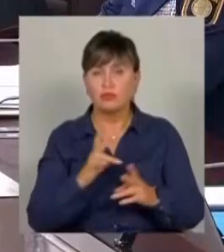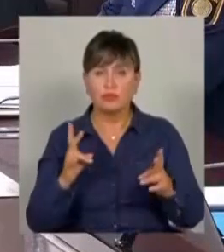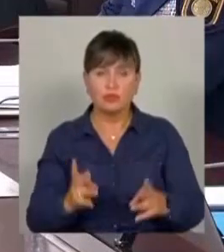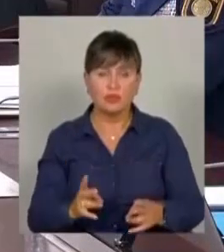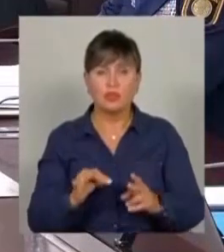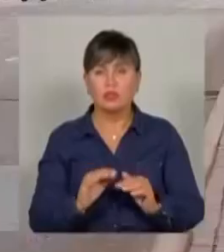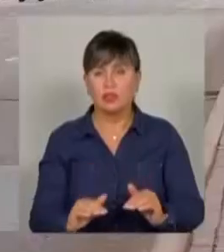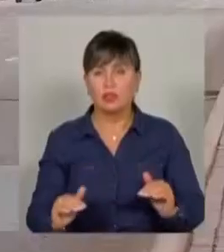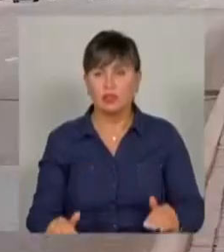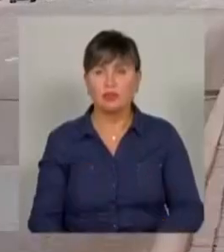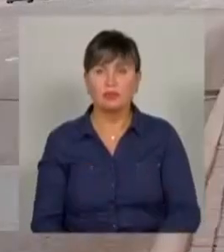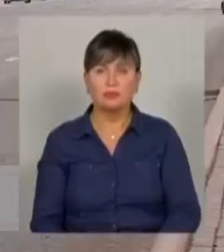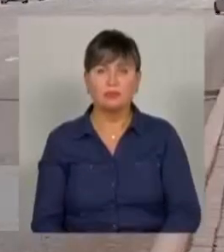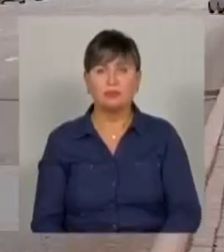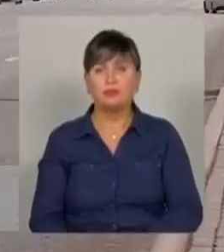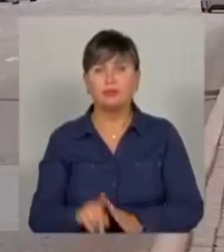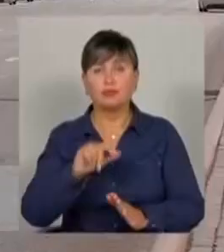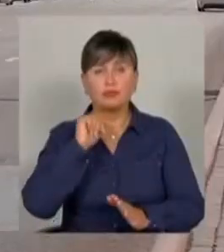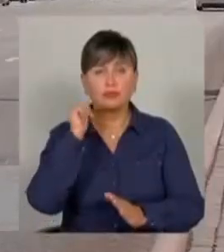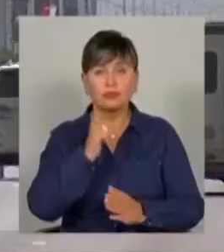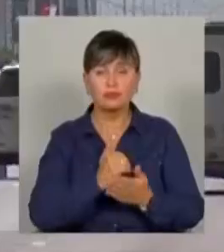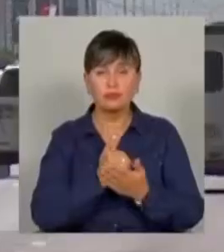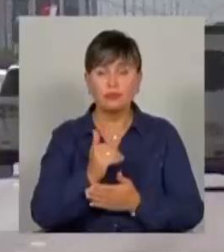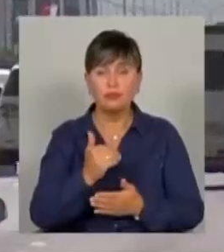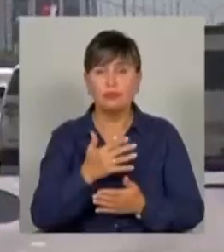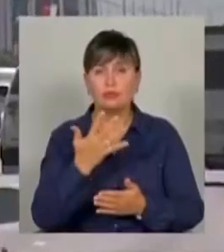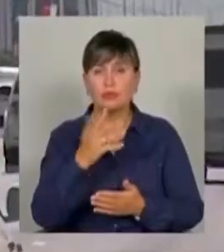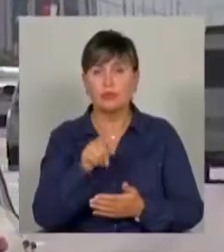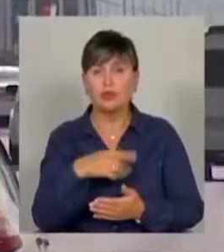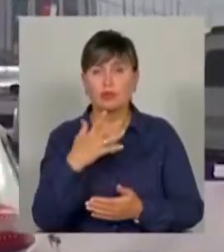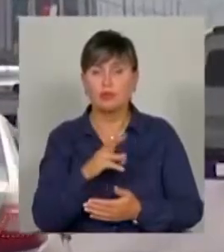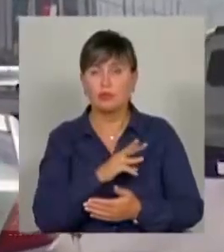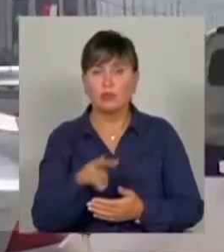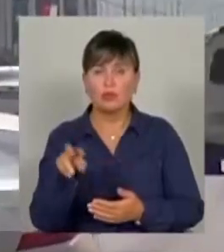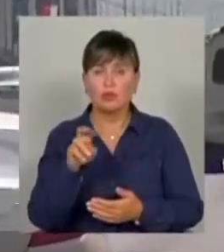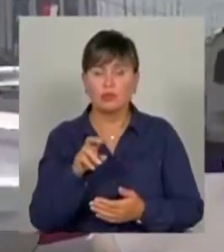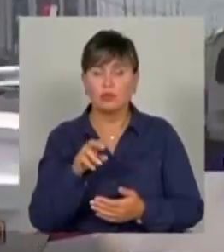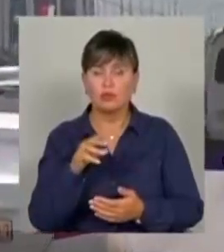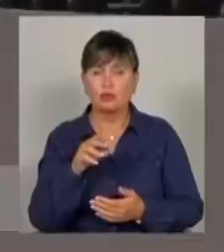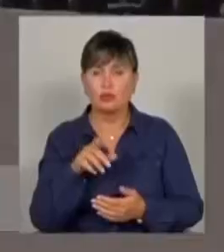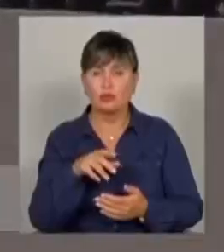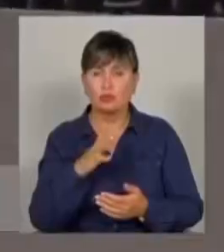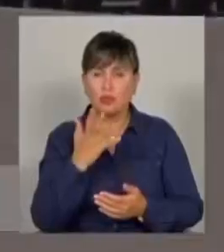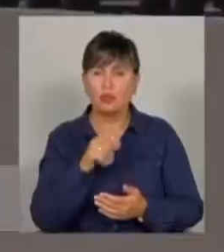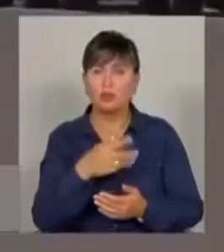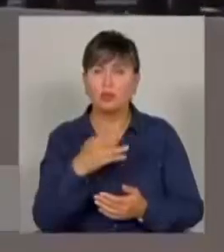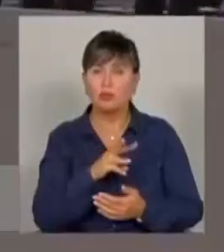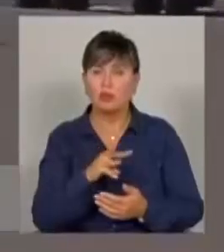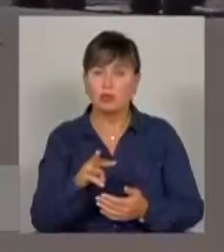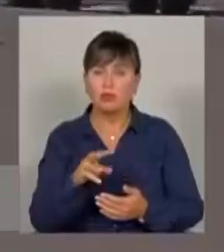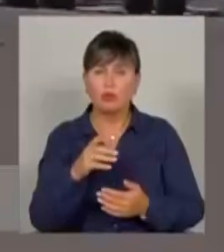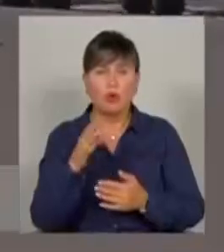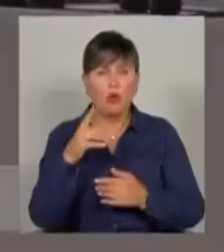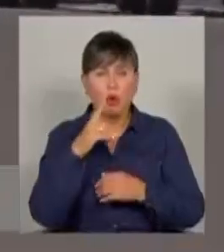среди детей. С начала года пресечено свыше 5,5 миллионов нарушений правил дорожного движения. Задержано около 15 тысяч